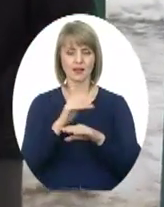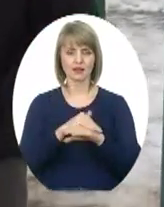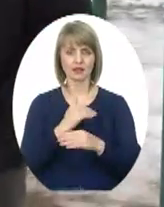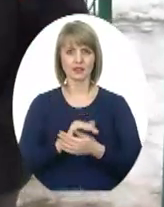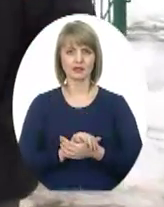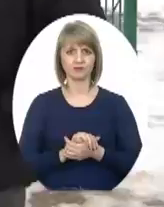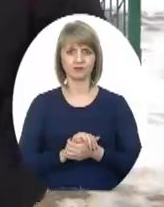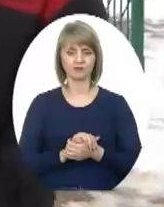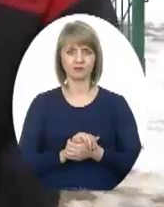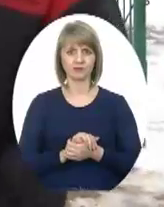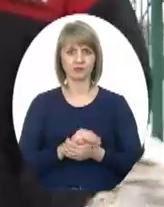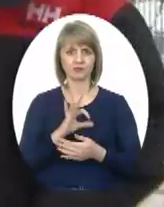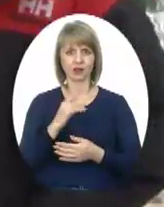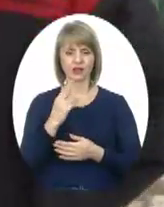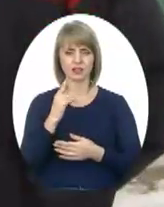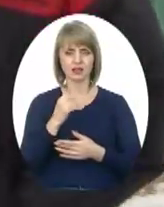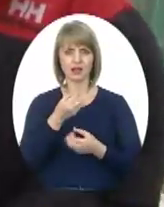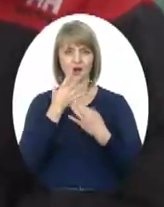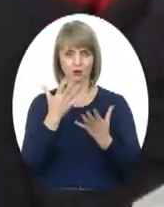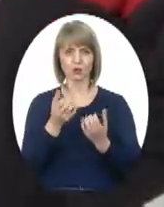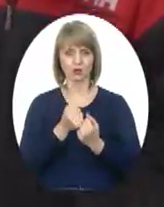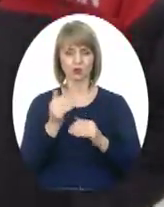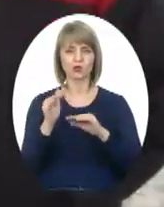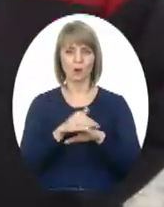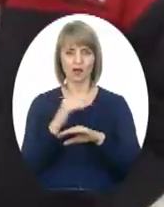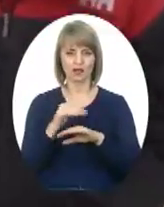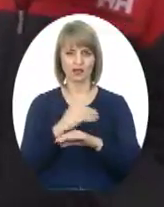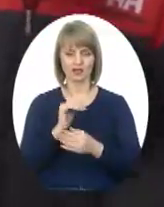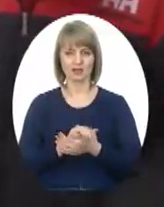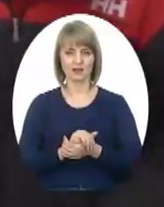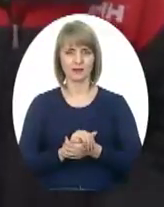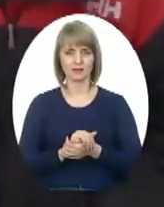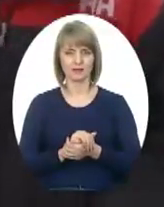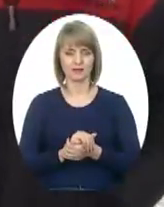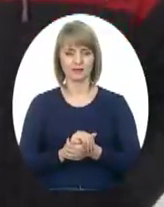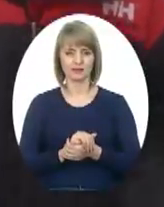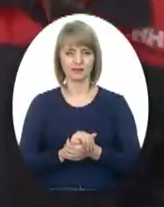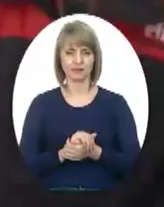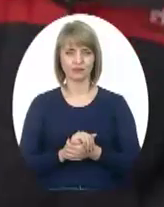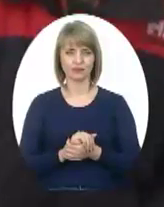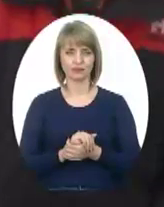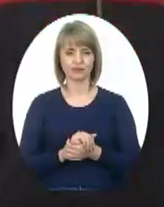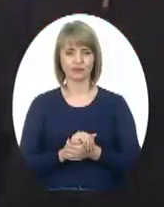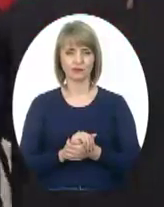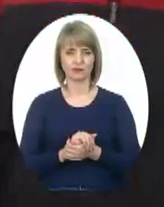молодец. Оценки хорошие получил? Да. Ну, молодец.